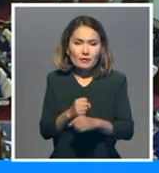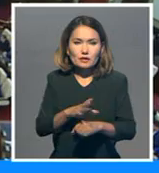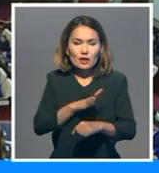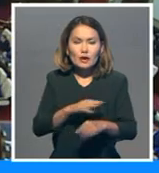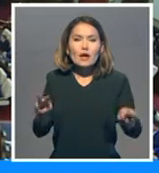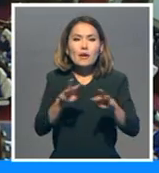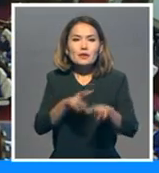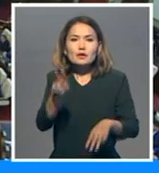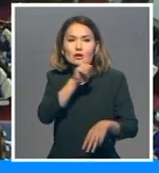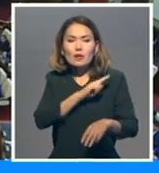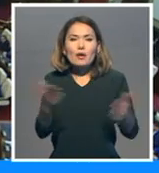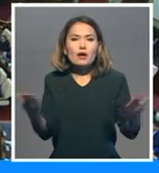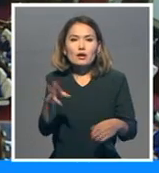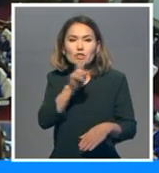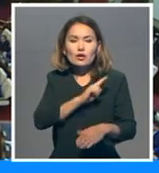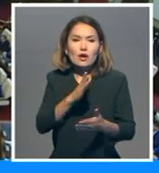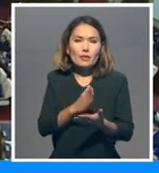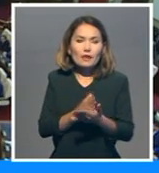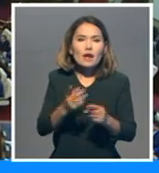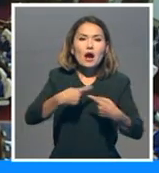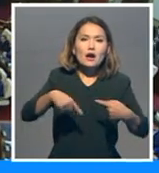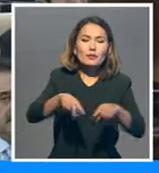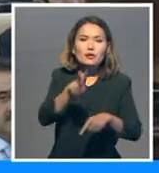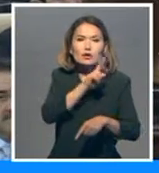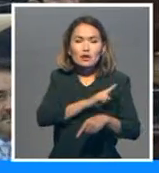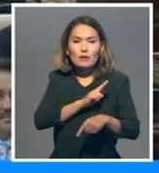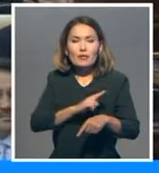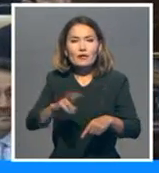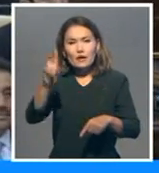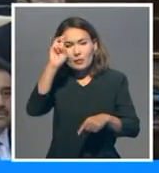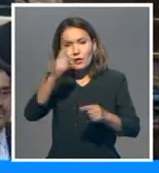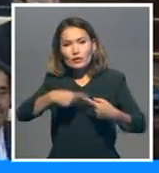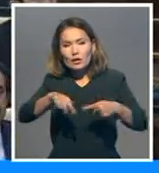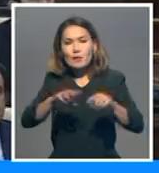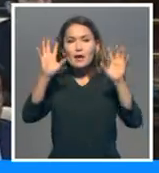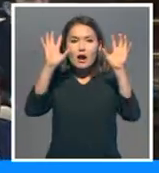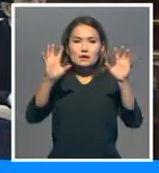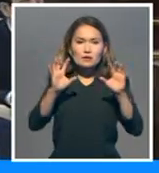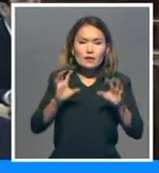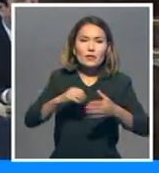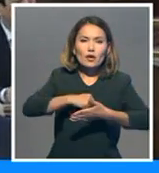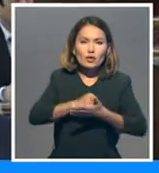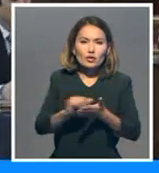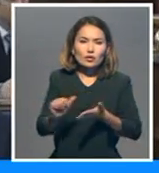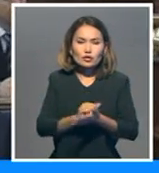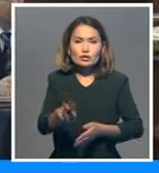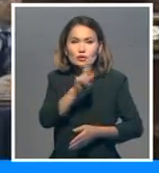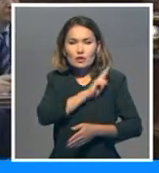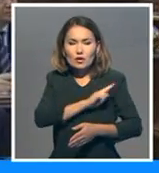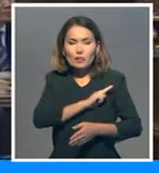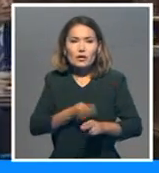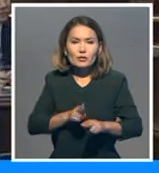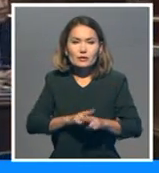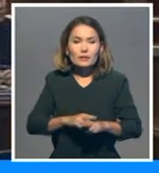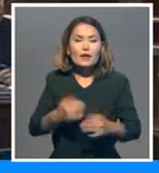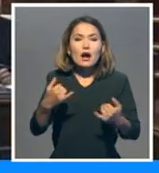қандай жауапкершілік артылады? Комитеттердің құзыреті, аймақтық органдардың міндеті, заңдық күші бар құжатта көрсетілуі тиіс. Сол